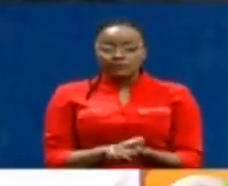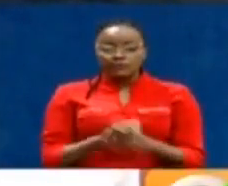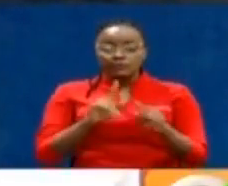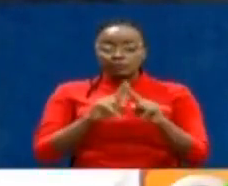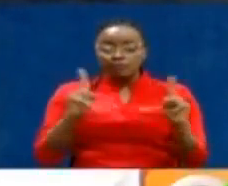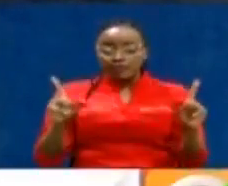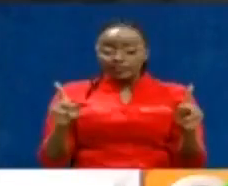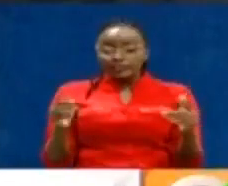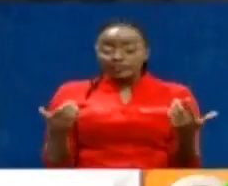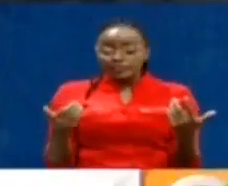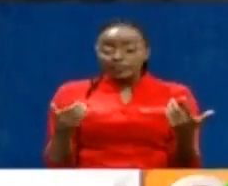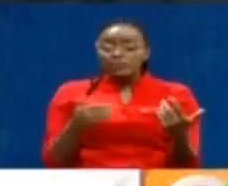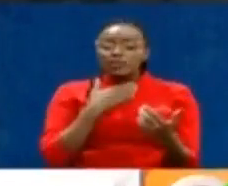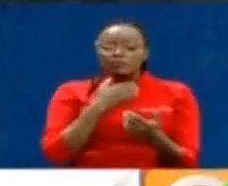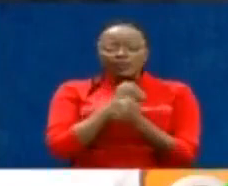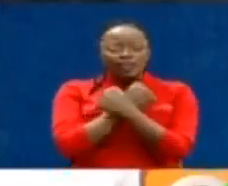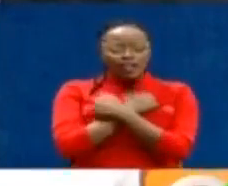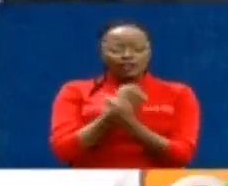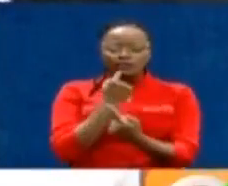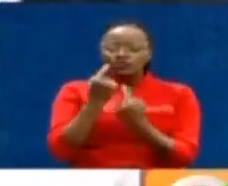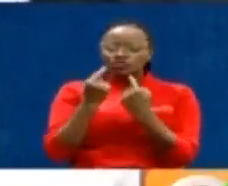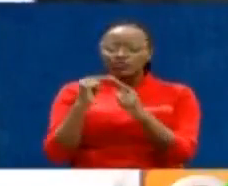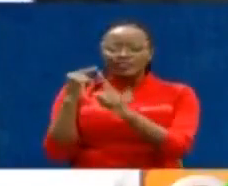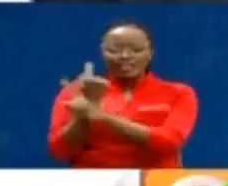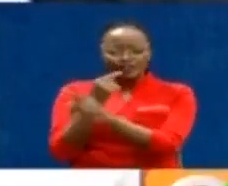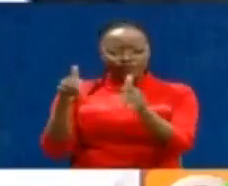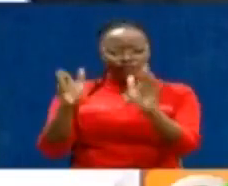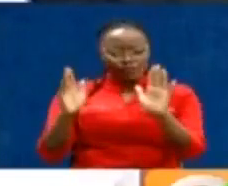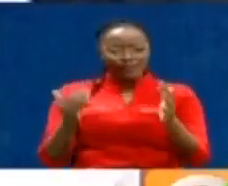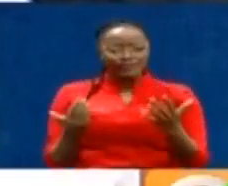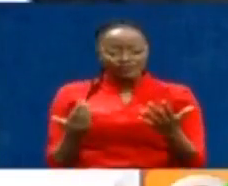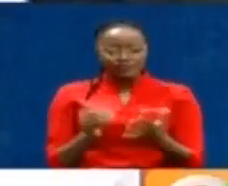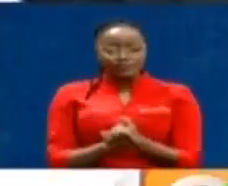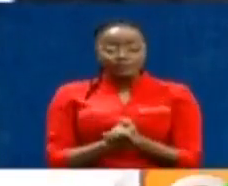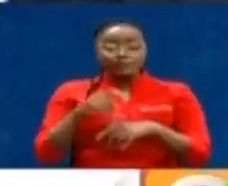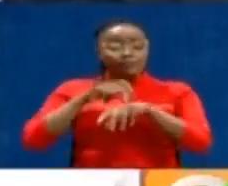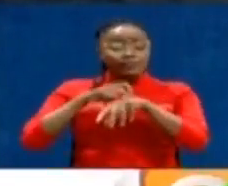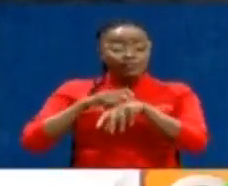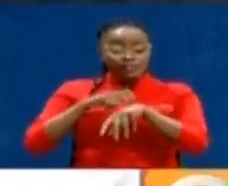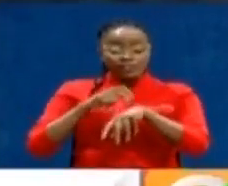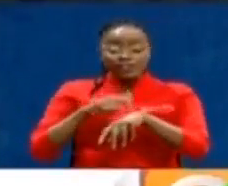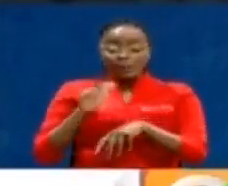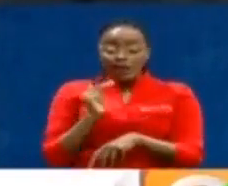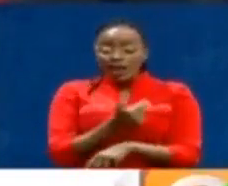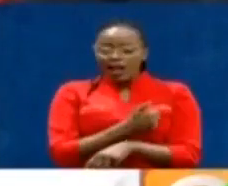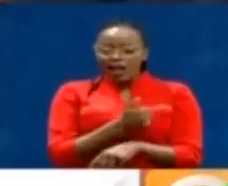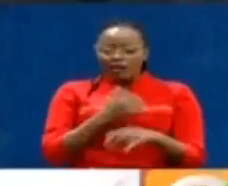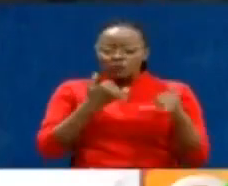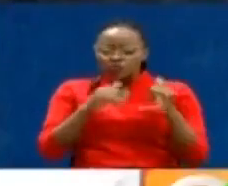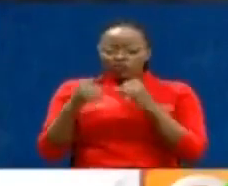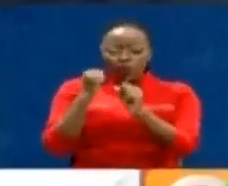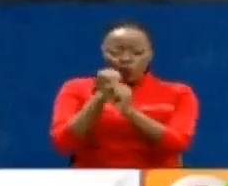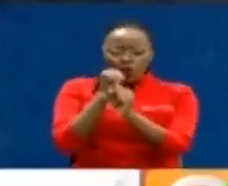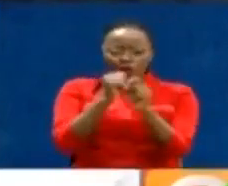Lakini mimi hupenda kuzungumza tofauti. Wakati tumejizatiti kama serikali ya